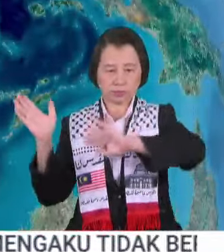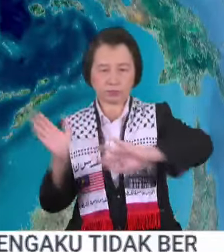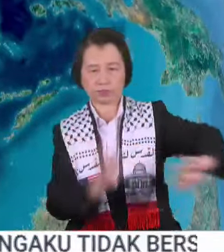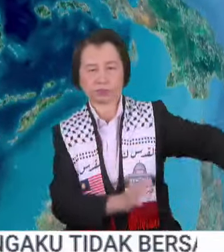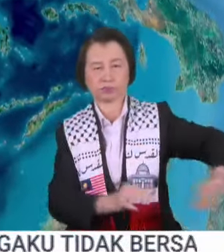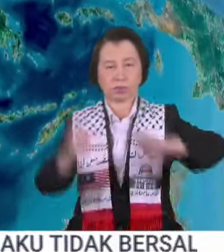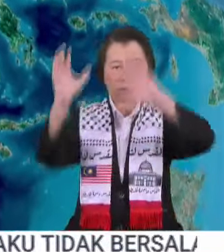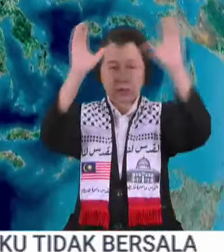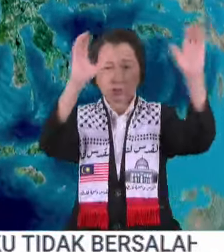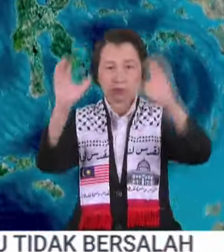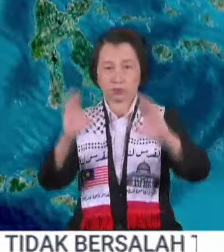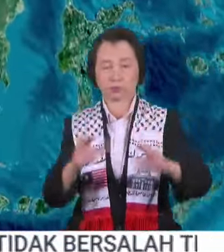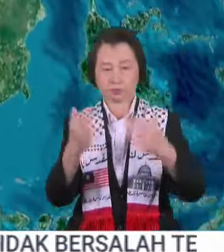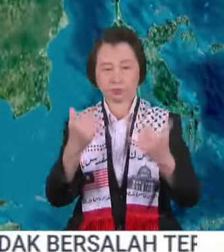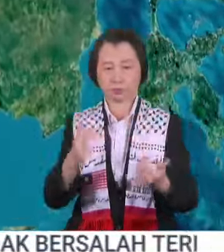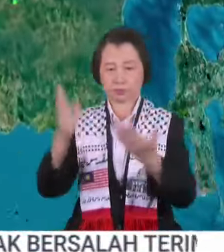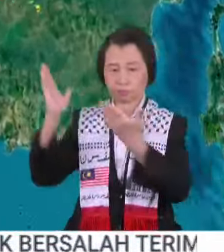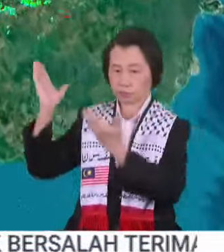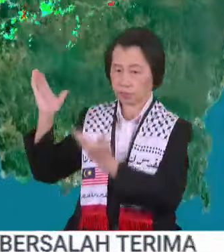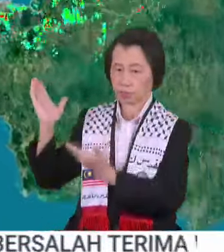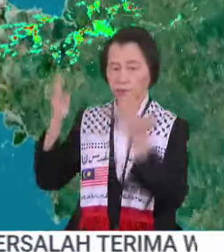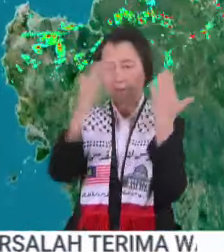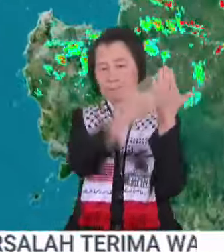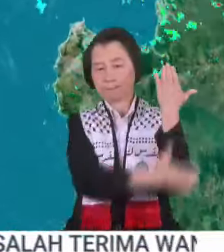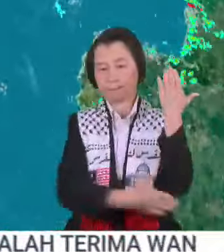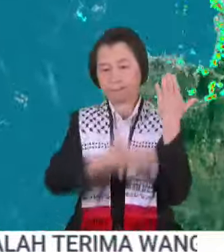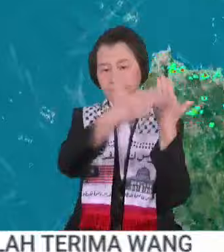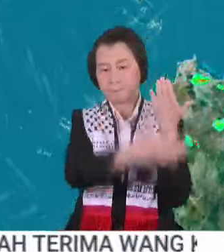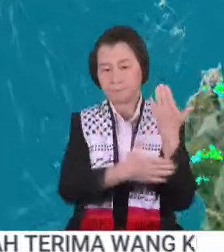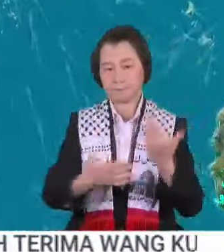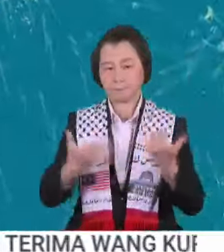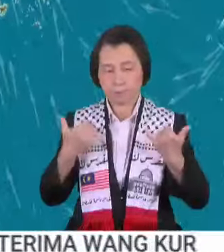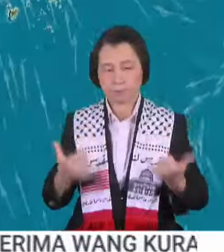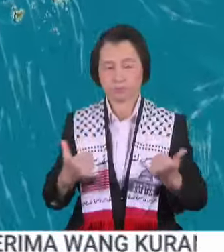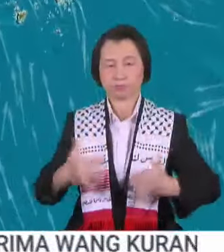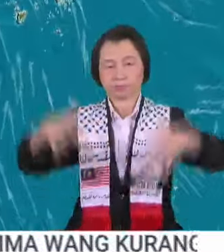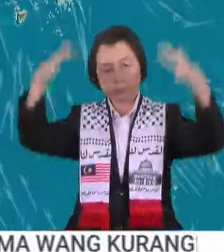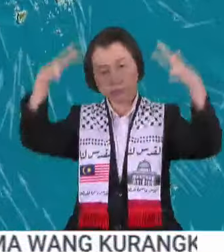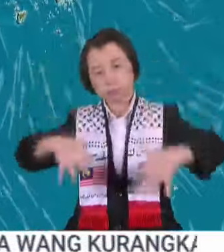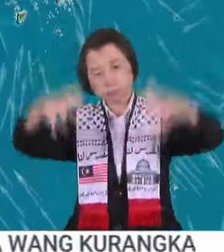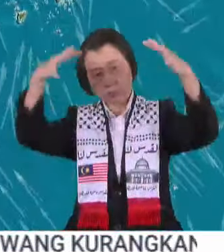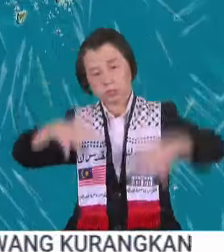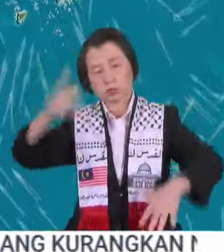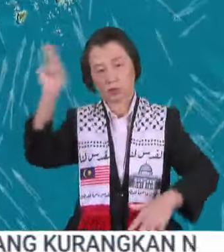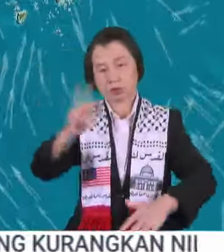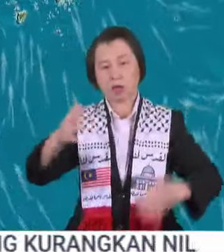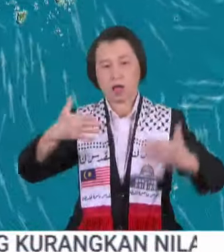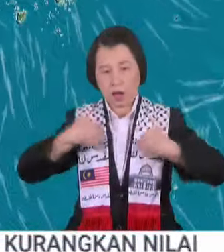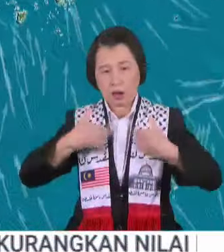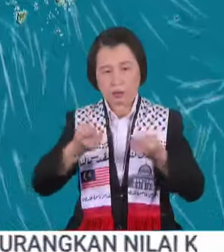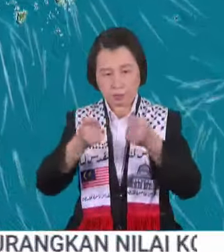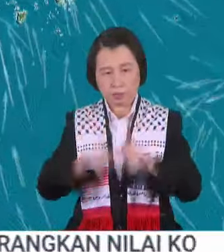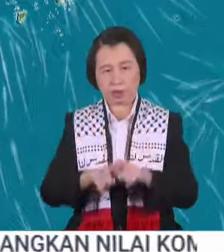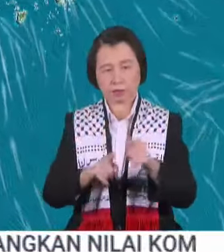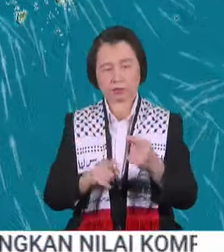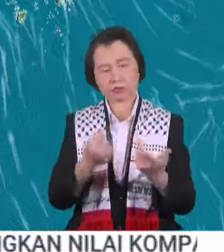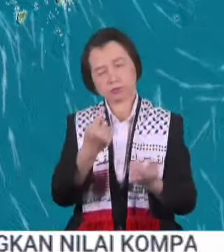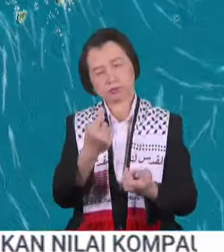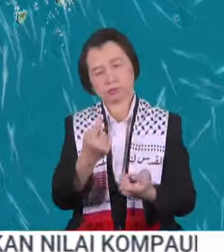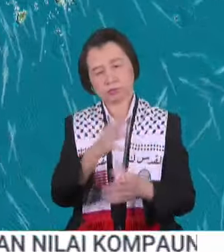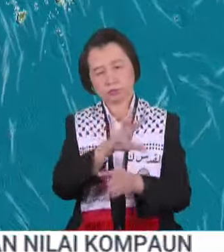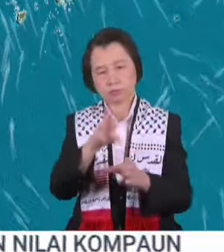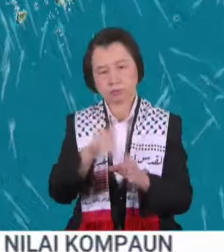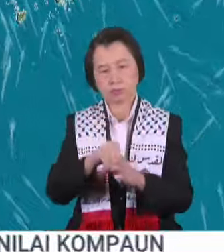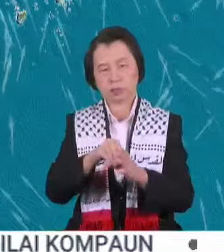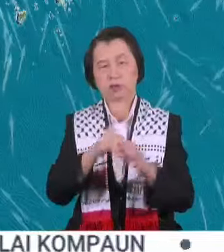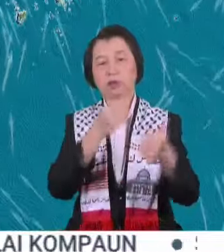tinjauan cuaca semasa bagi Semenanjung Malaysia. Pada ketika ini, hujan dan petir kini sedang berlaku di beberapa tempat